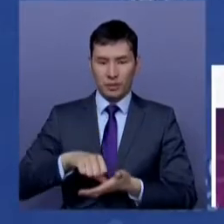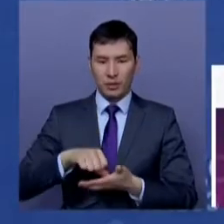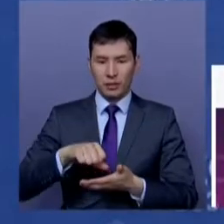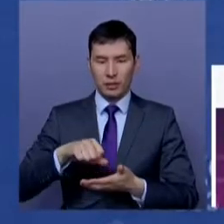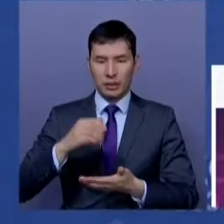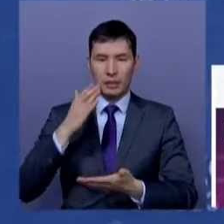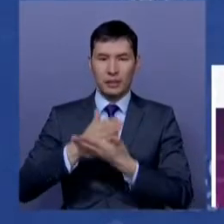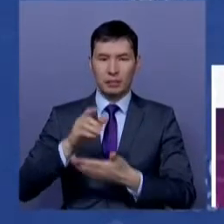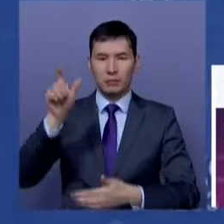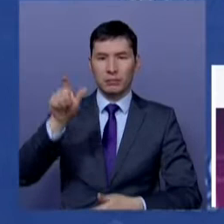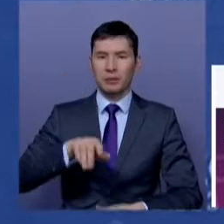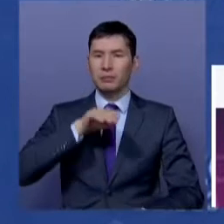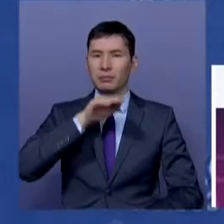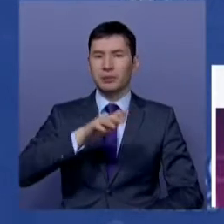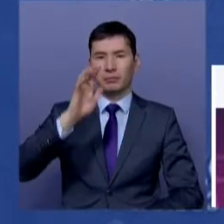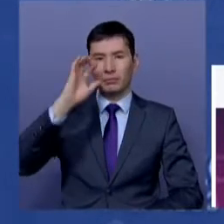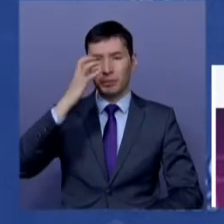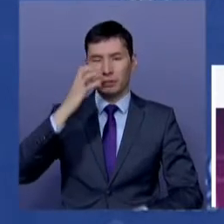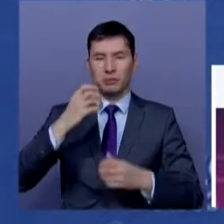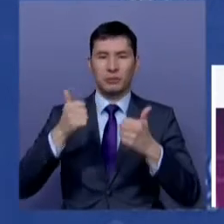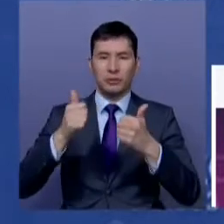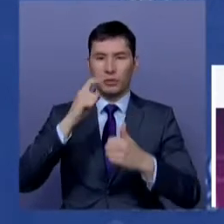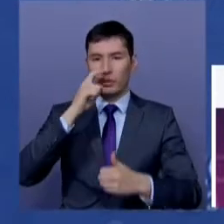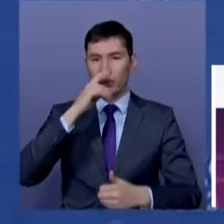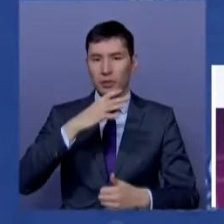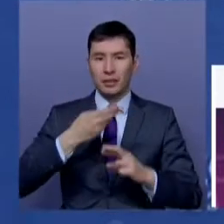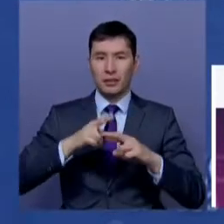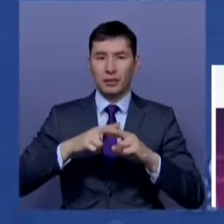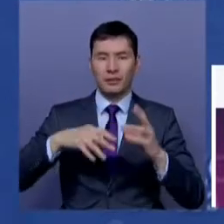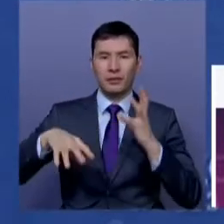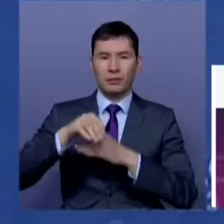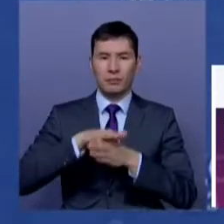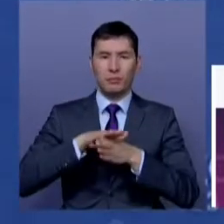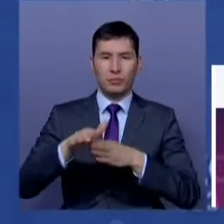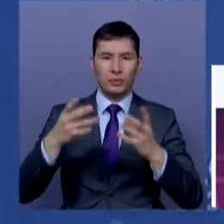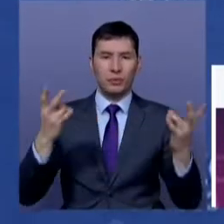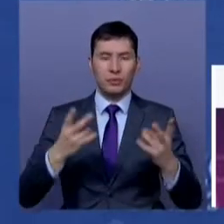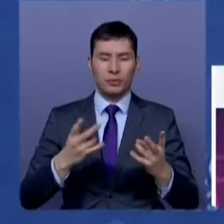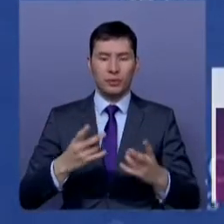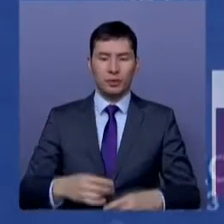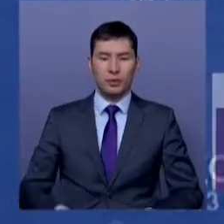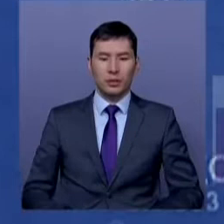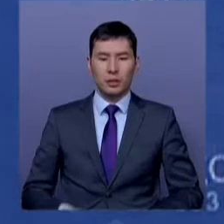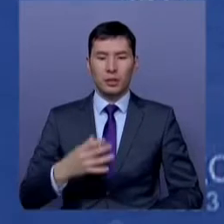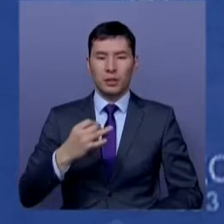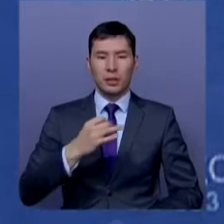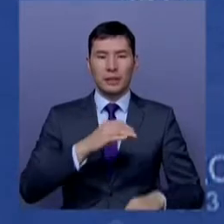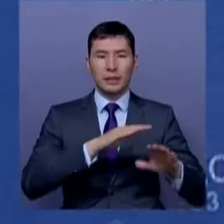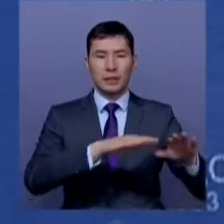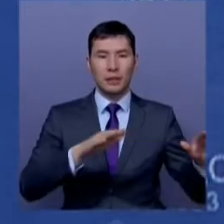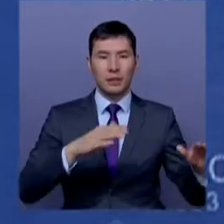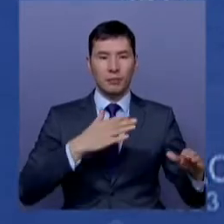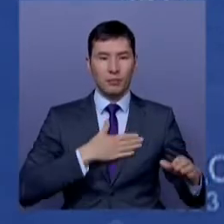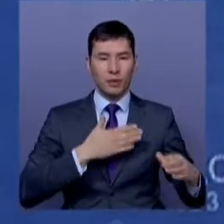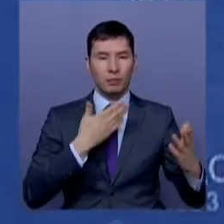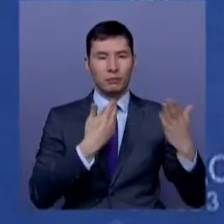Жақсы результаттар, яғни қорытындылап келетті. Шынында да өзің өзгересің қандай көзқараспен баланы тәрбиелеу.